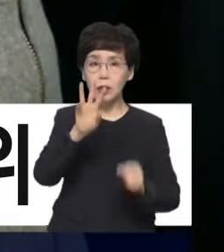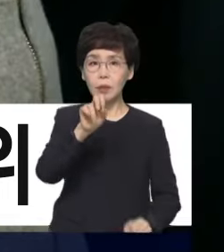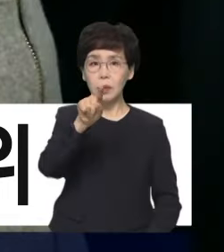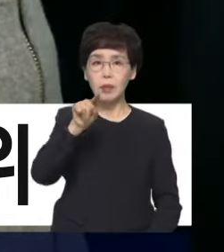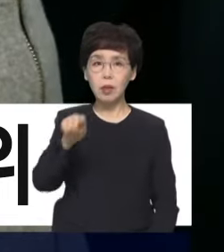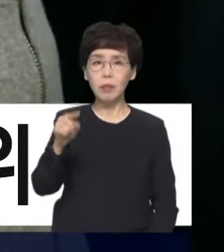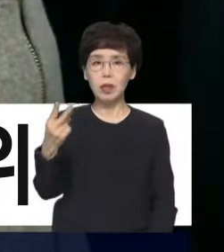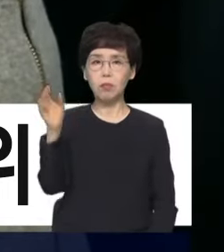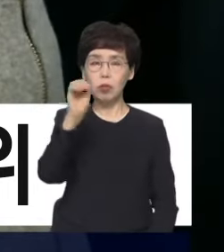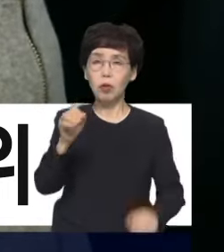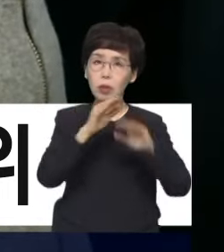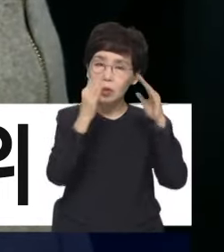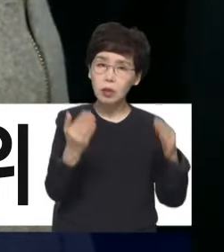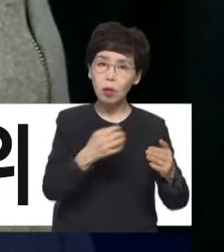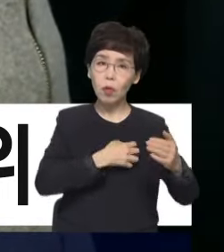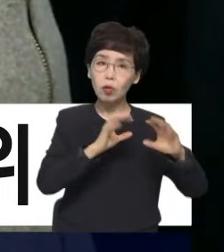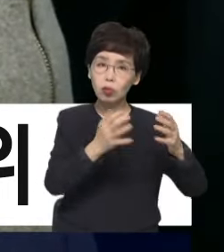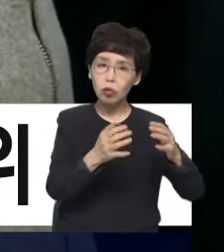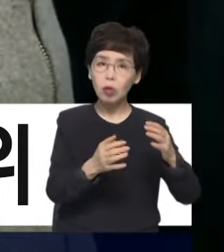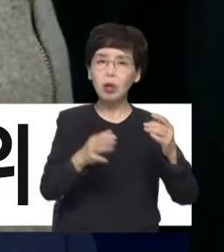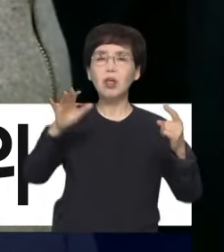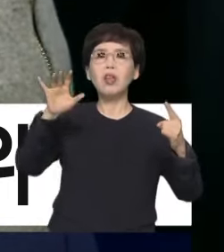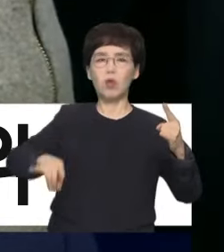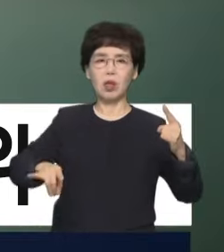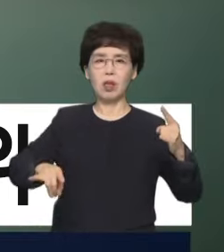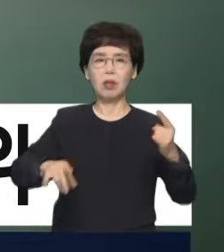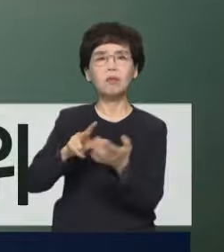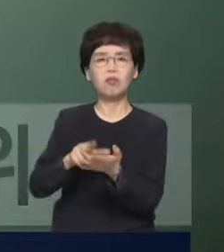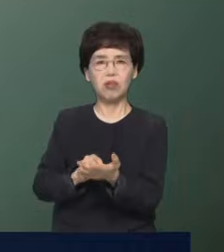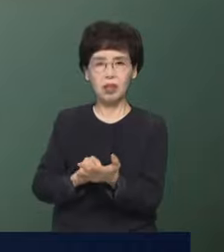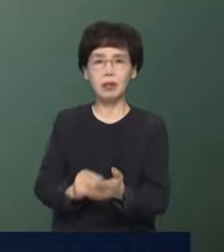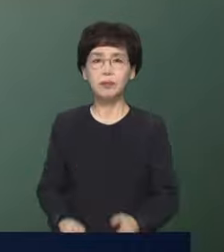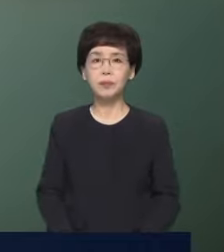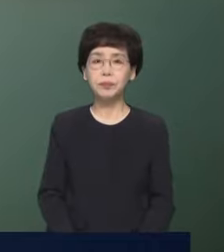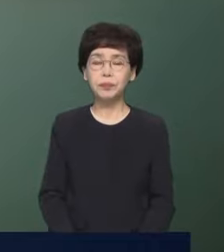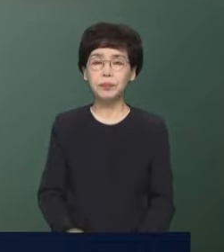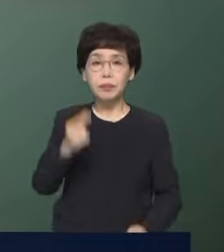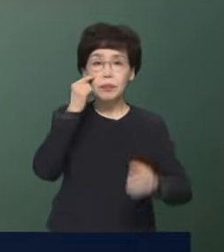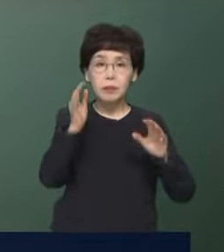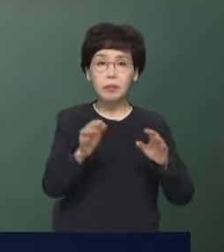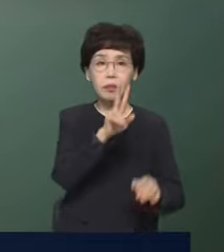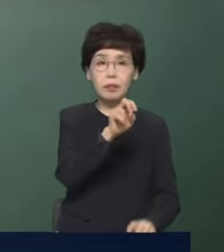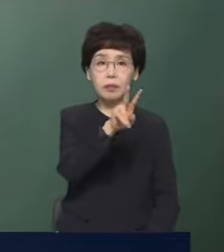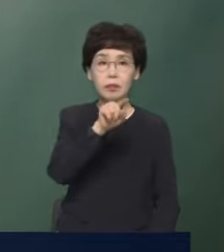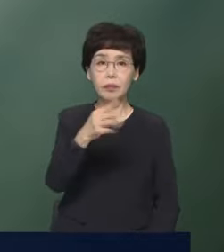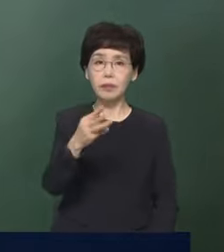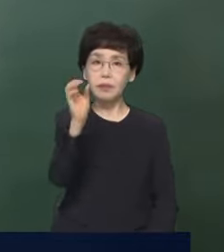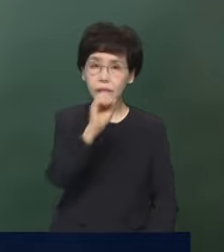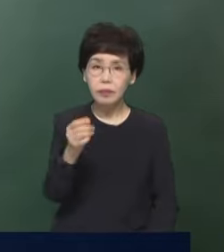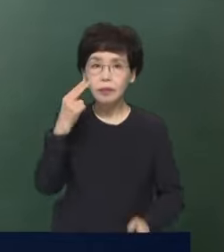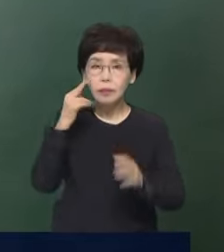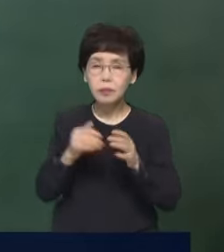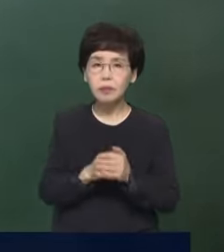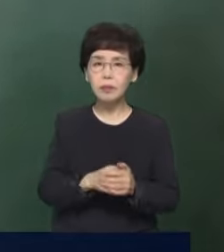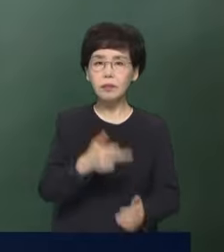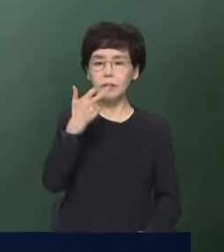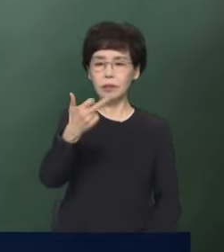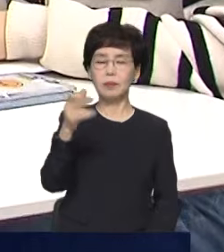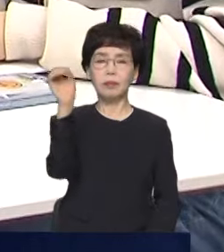31.2% 전체 oec 회원국 1위를 차지한 건 문제점으로 지적됐습니다 일본은 21.3% 미국은